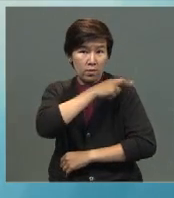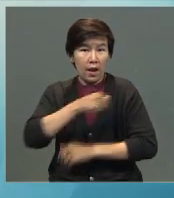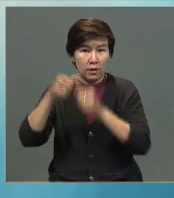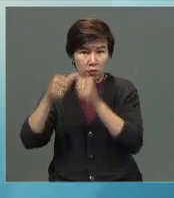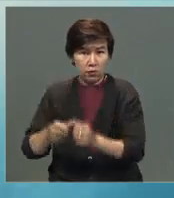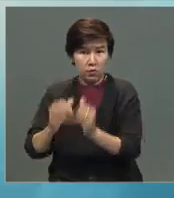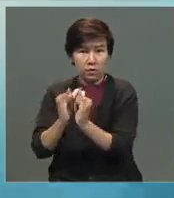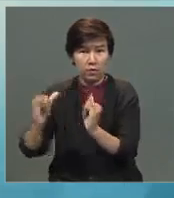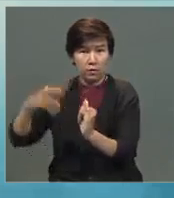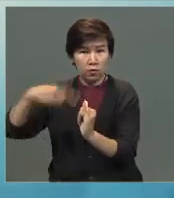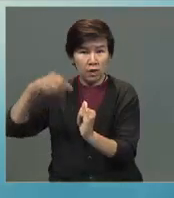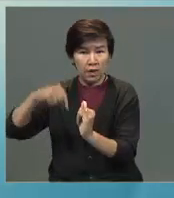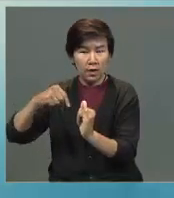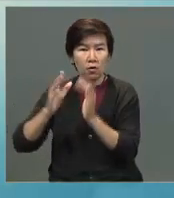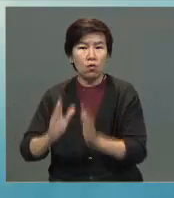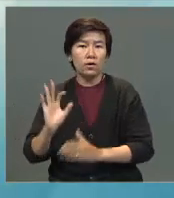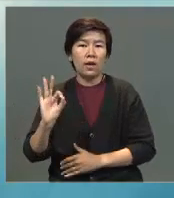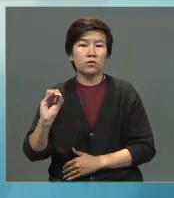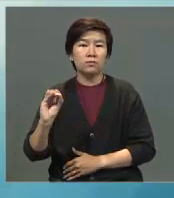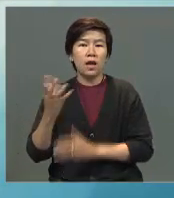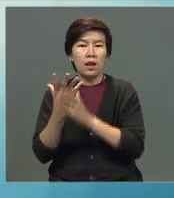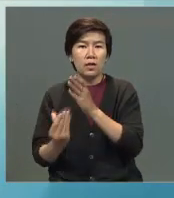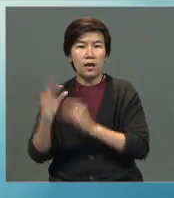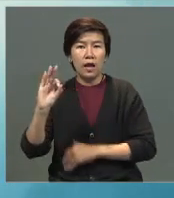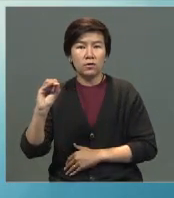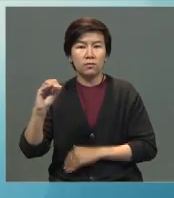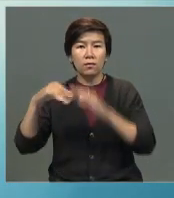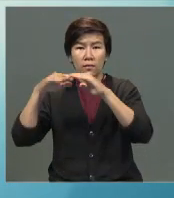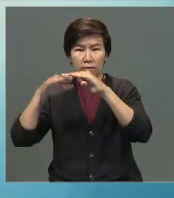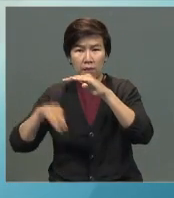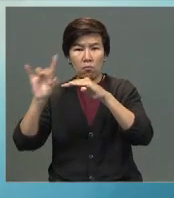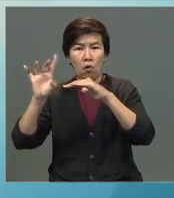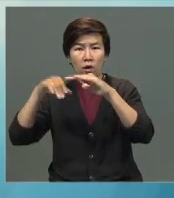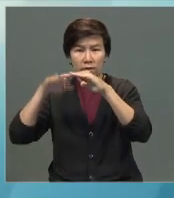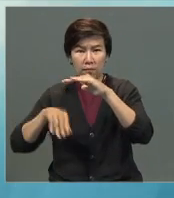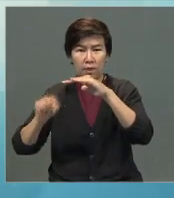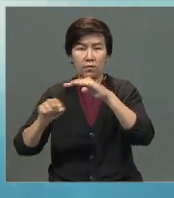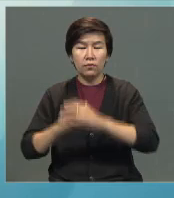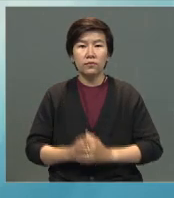รายนะครับยังนอนรักษาตัวอยู่ในโรงพยาบาลลดต่ำลงมาเหลืออยู่90รายแล้วนะครับต่ำกว่าร้อยแล้วใน 1